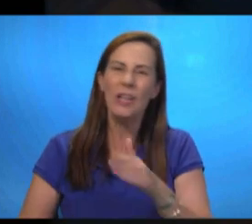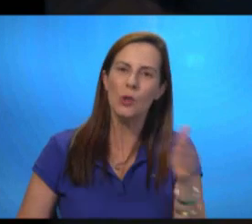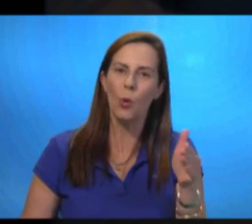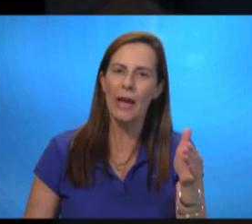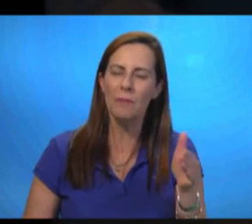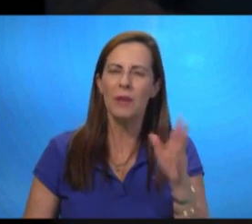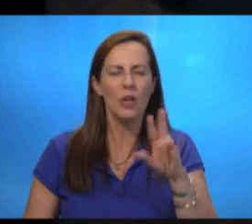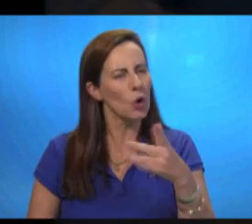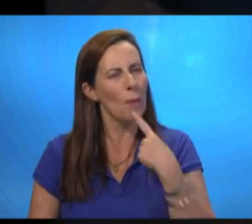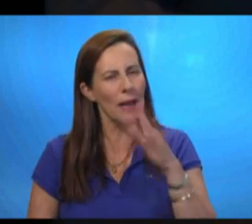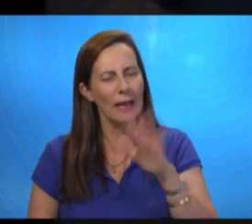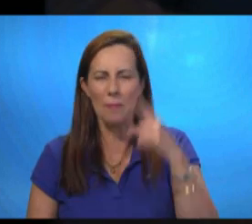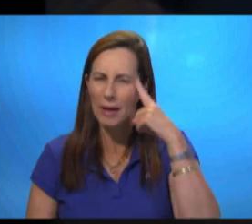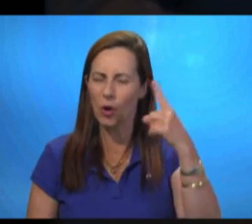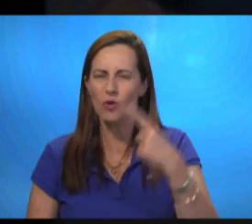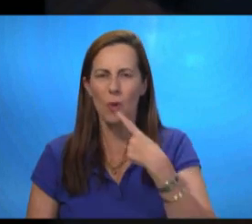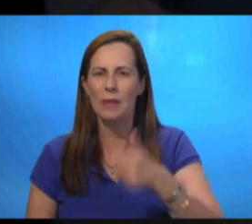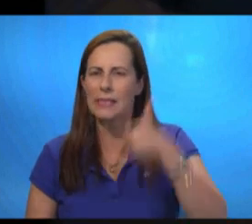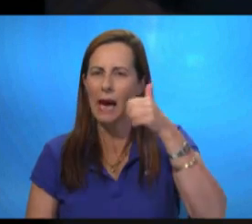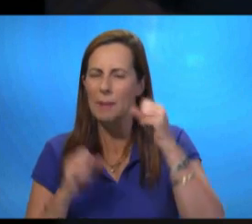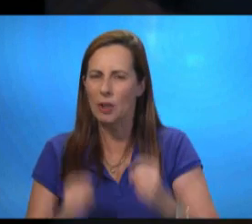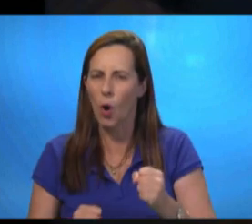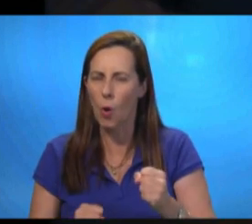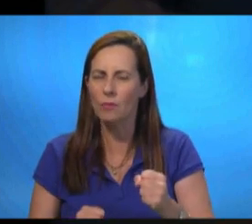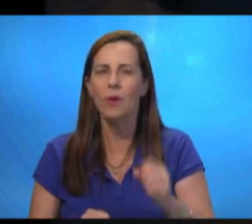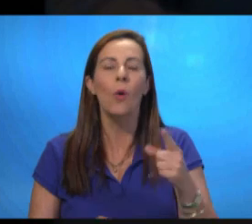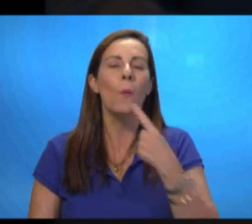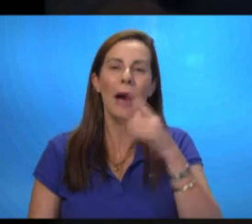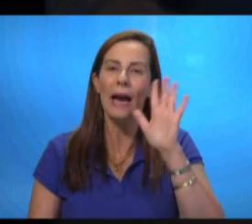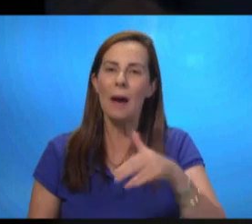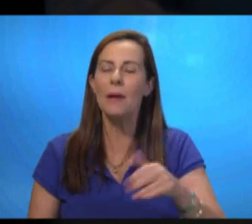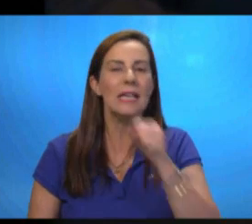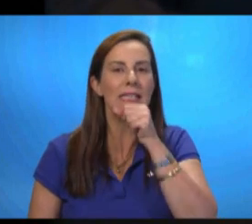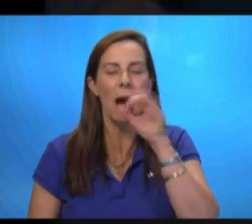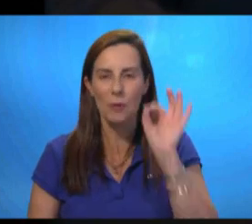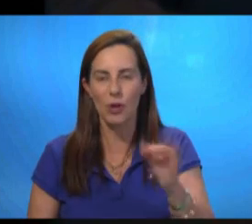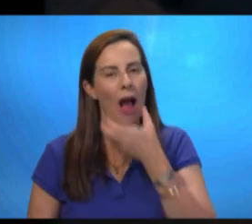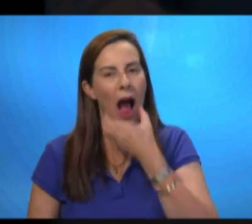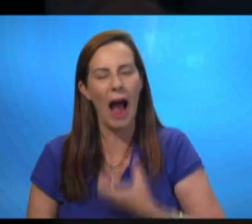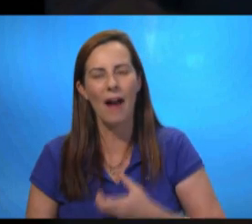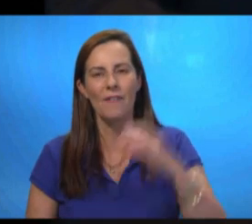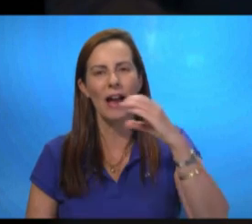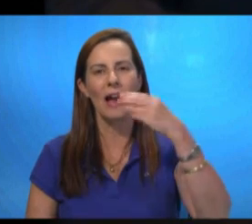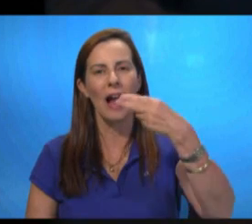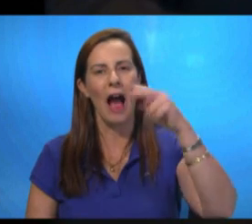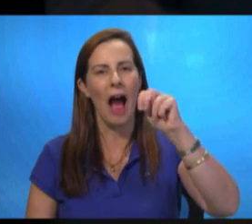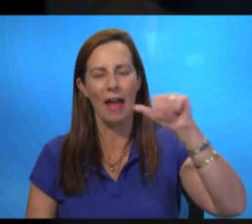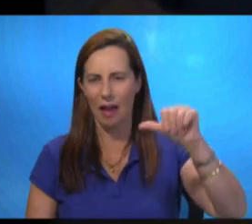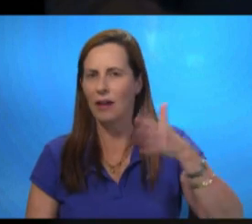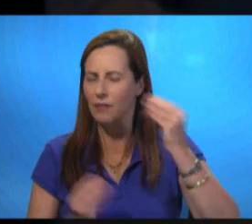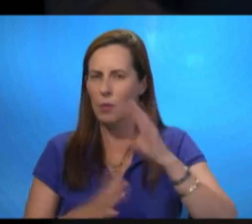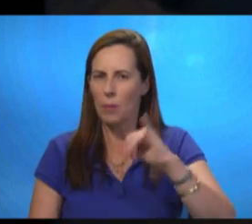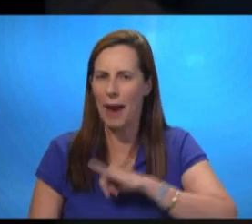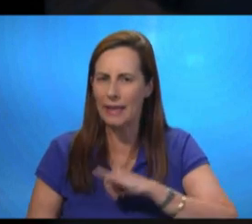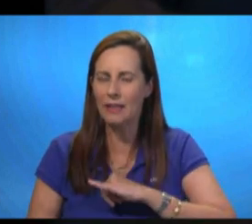לו מה להגיד גם על הדעות שמשמיע שר הביטחון ליברמן, הוא מדבר גם על הסבא שלו, הרב מאיר כהנא, דברים מעניינים מאוד. את